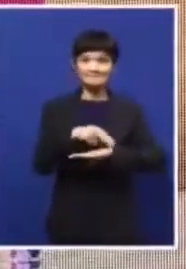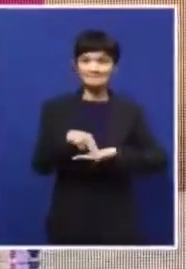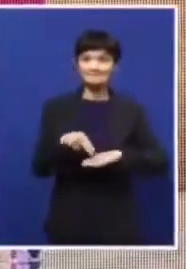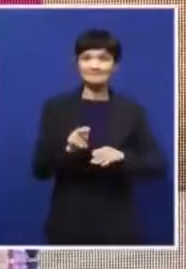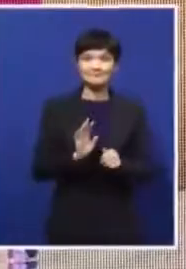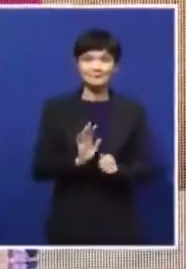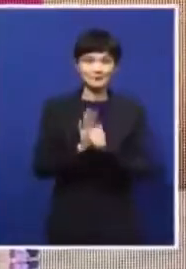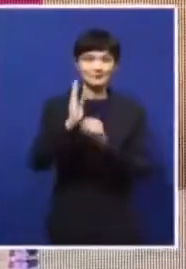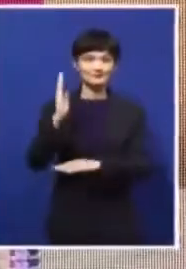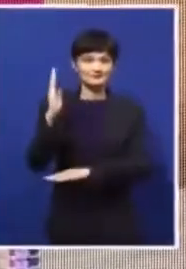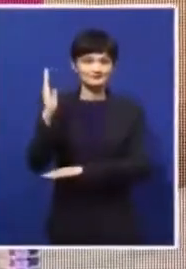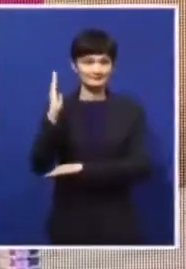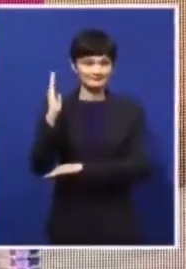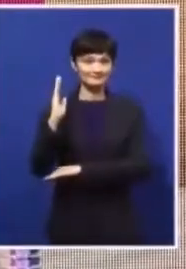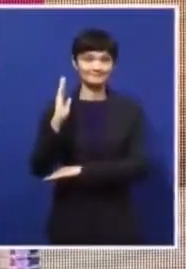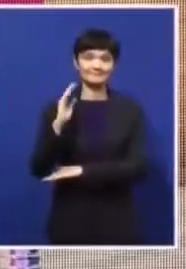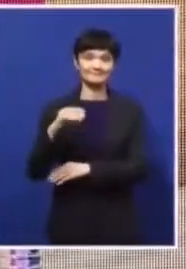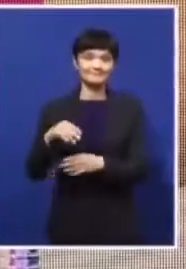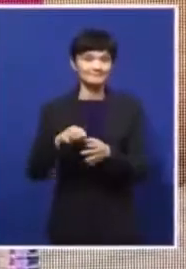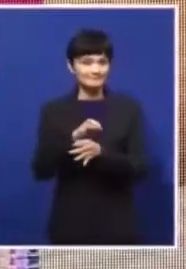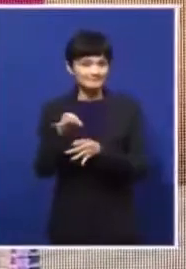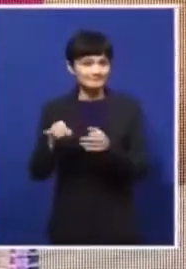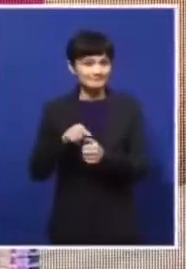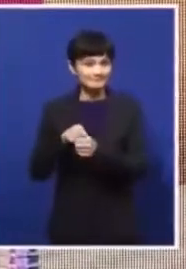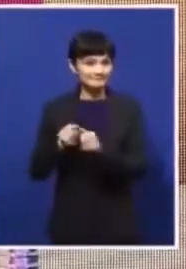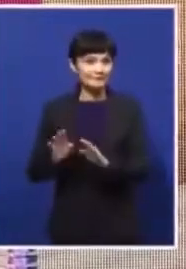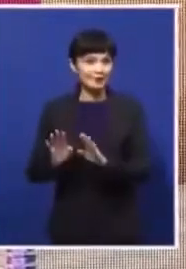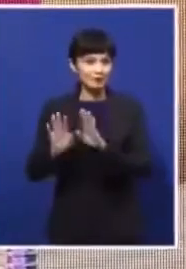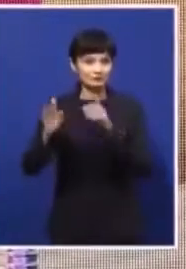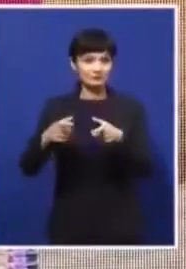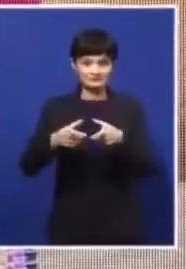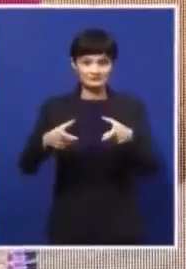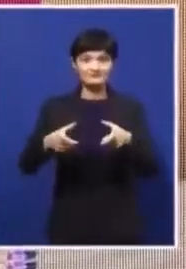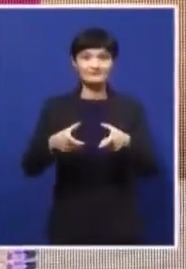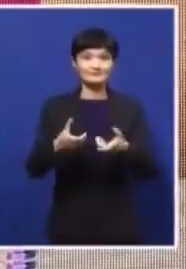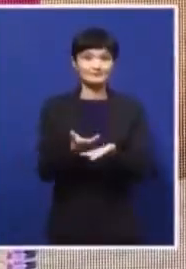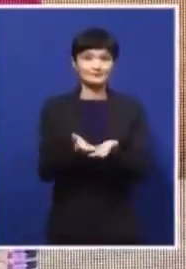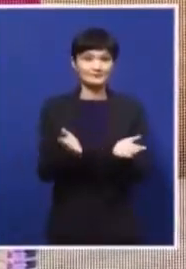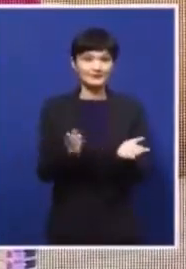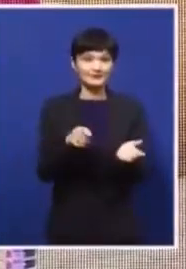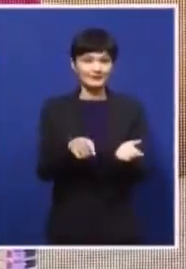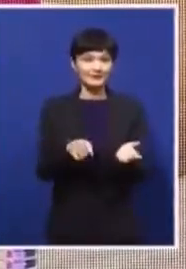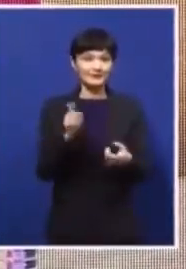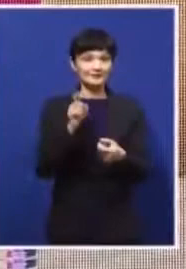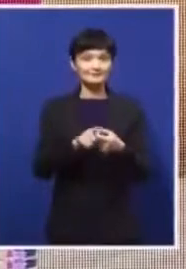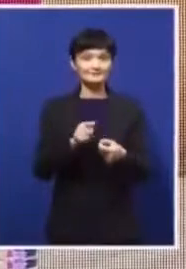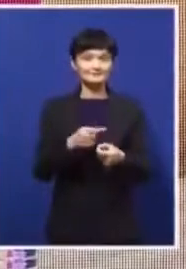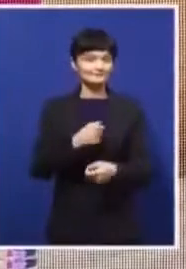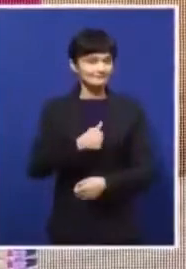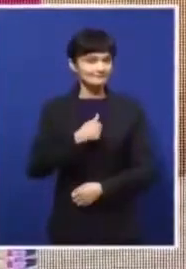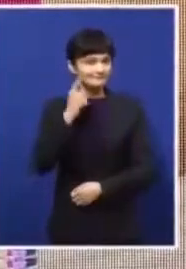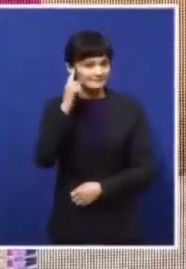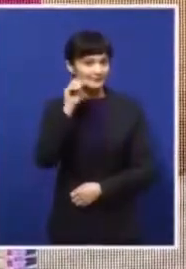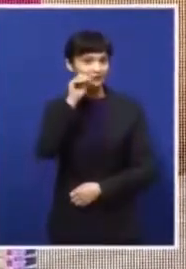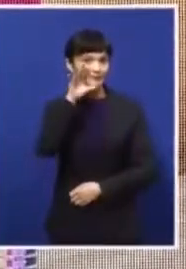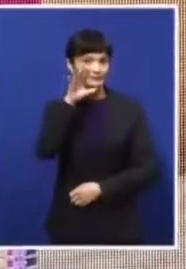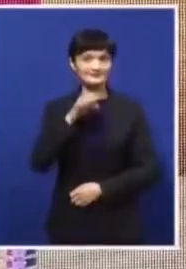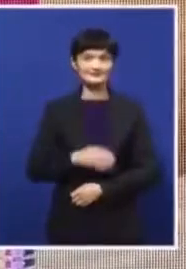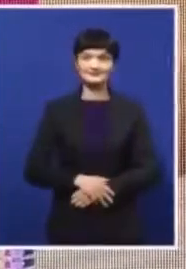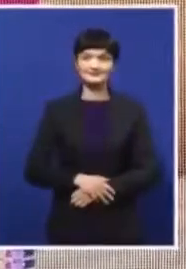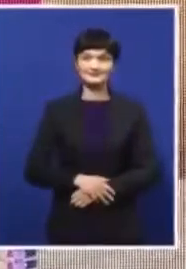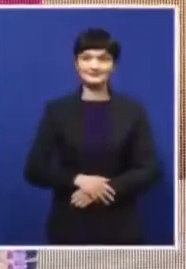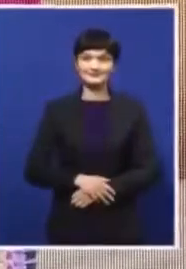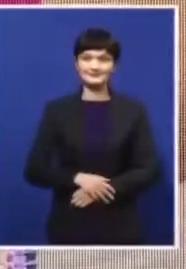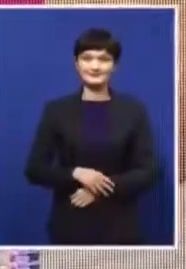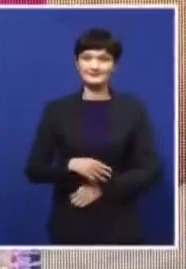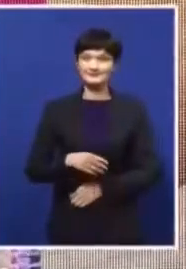政府的这个振兴的这个数位券的发给哈，是非常的荣幸，也非常的兴奋。所以在整个